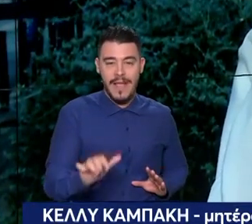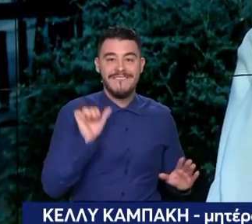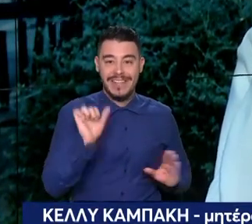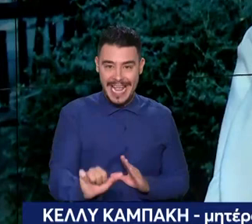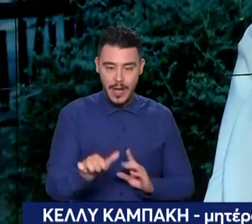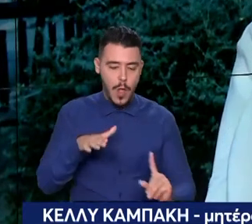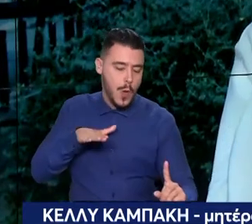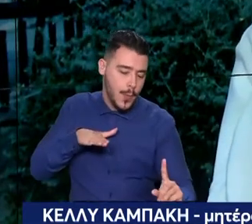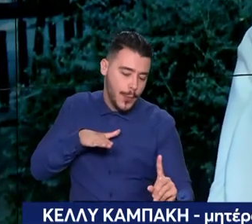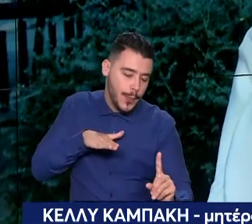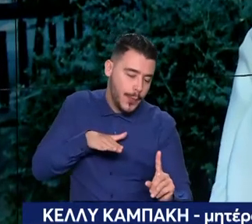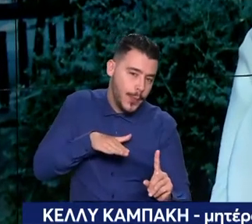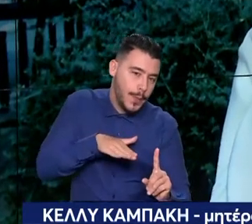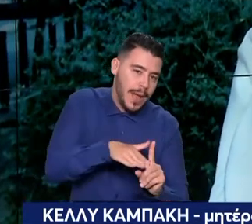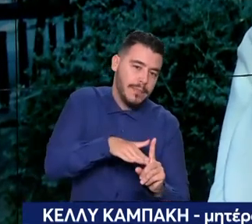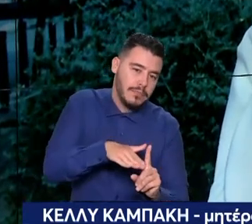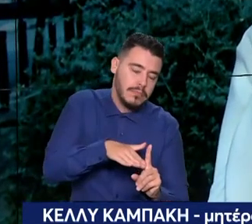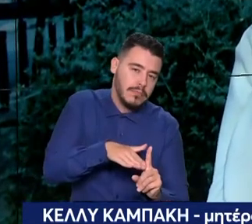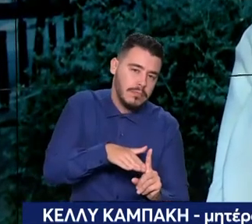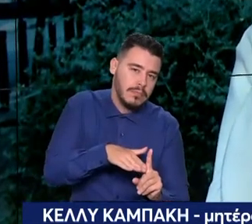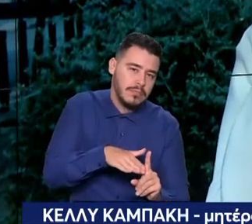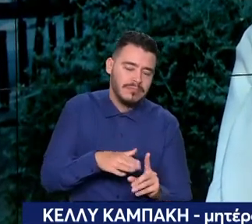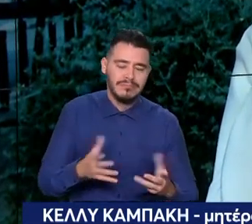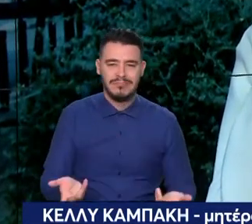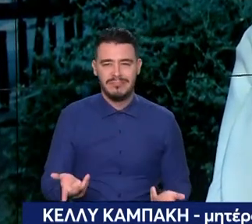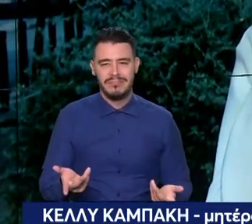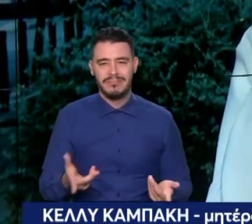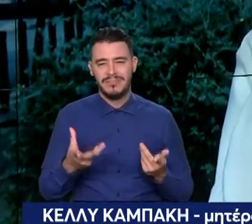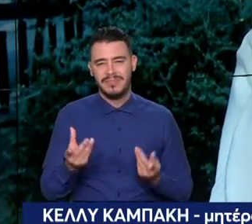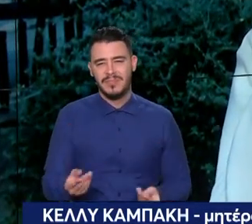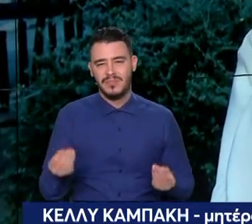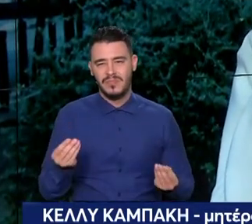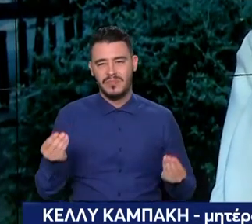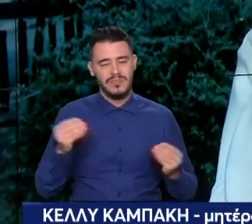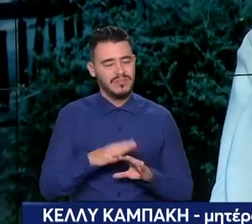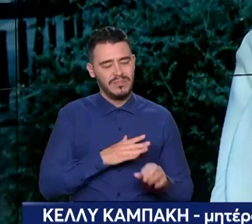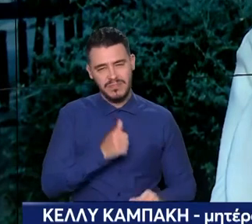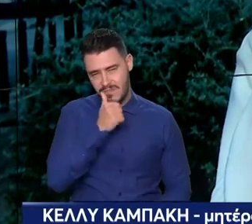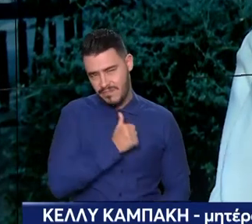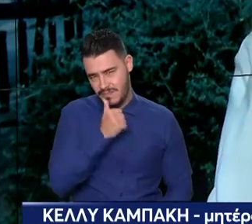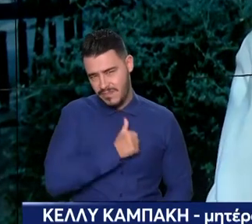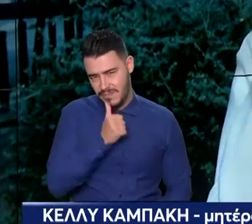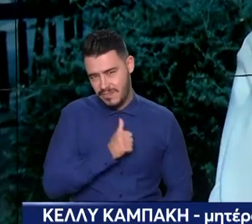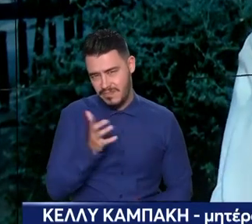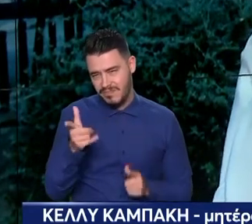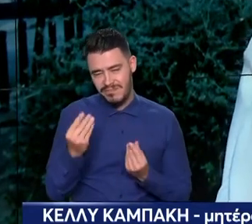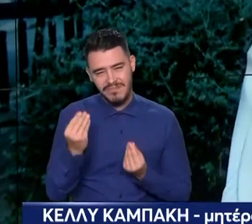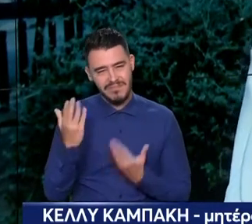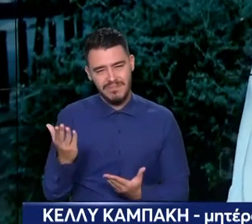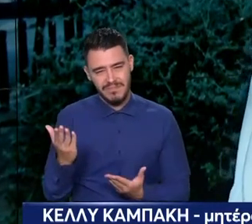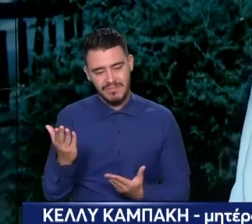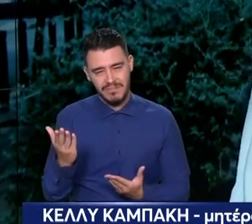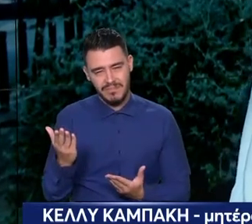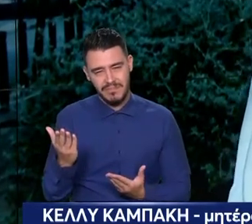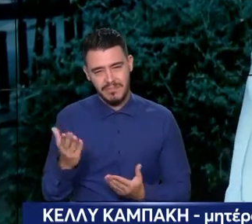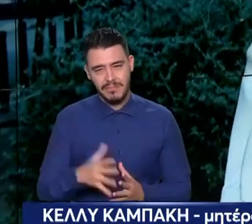χιλιόμετρα. Δηλαδή, ντάξει, θέλει μεγάλη αντοχή για να κάθισε και να ακούσει όλα αυτά. Να εξηγήσω τώρα ότι ο